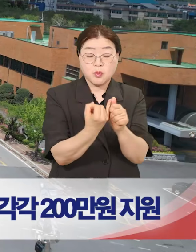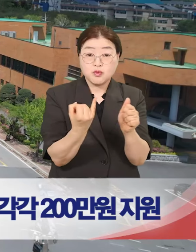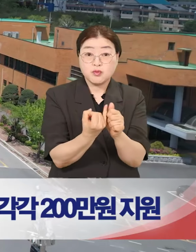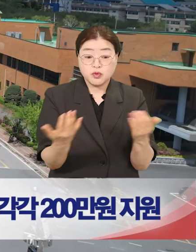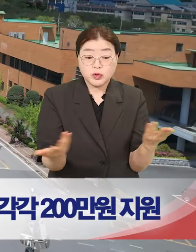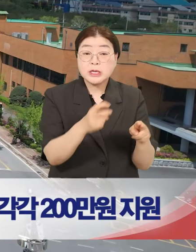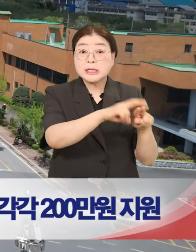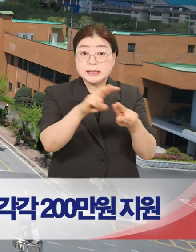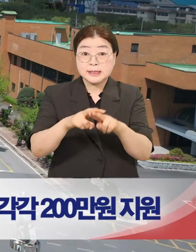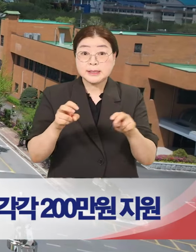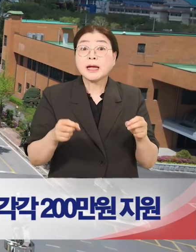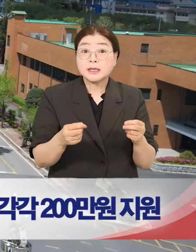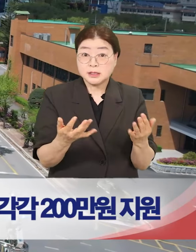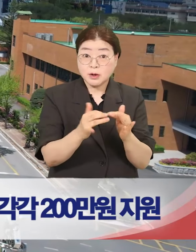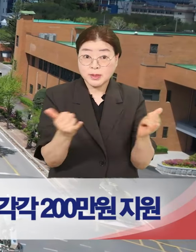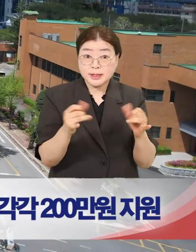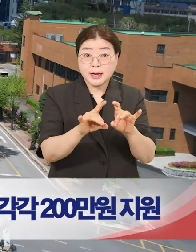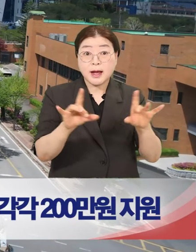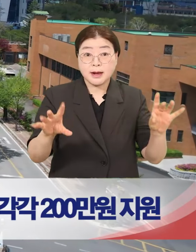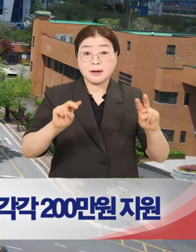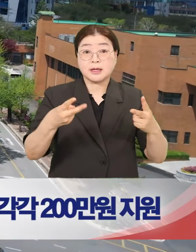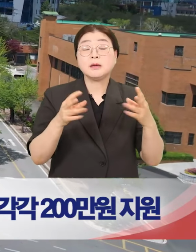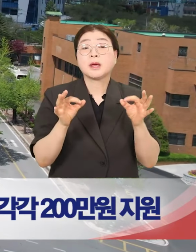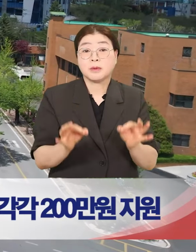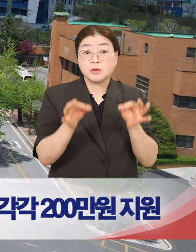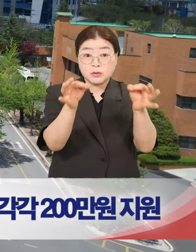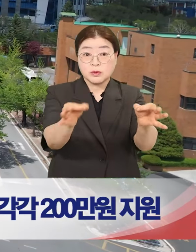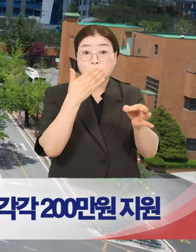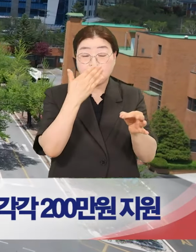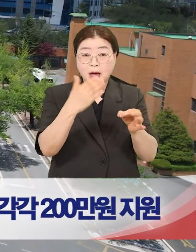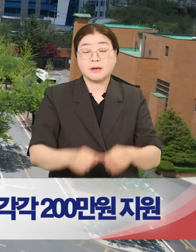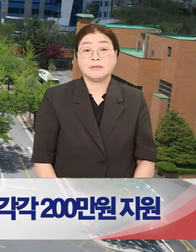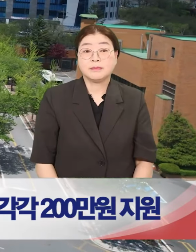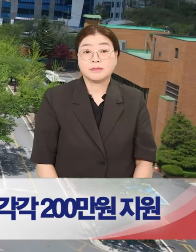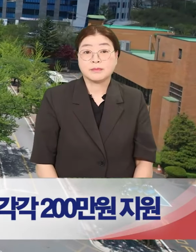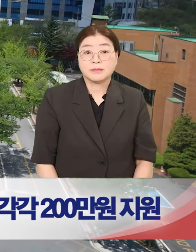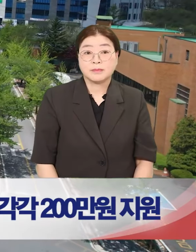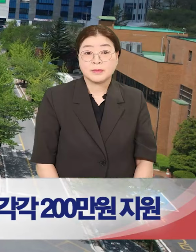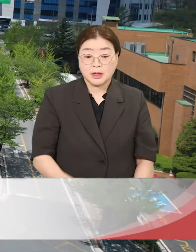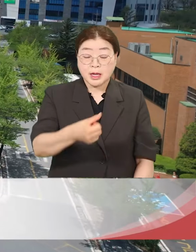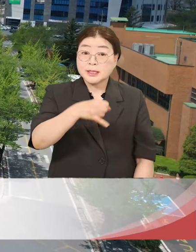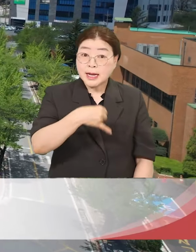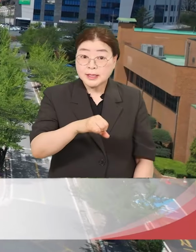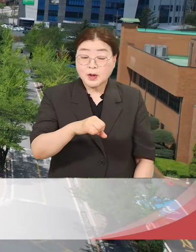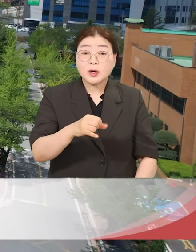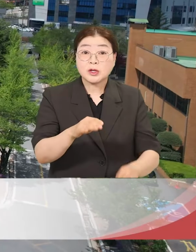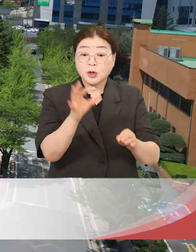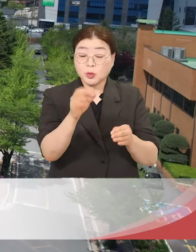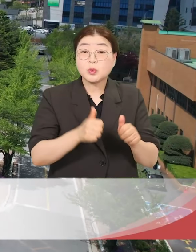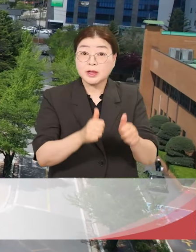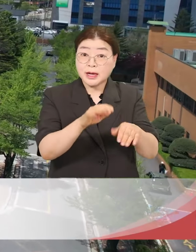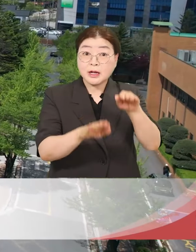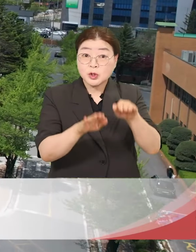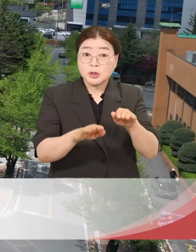이상 태백시에 유지하여야 하며 부부 근로자 기준 각각 200만 원을 지원받을 수 있습니다. 자녀의 경우